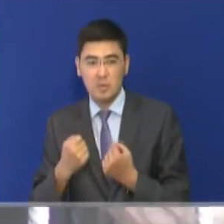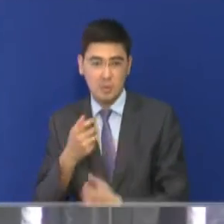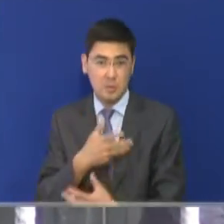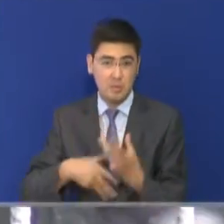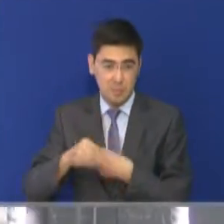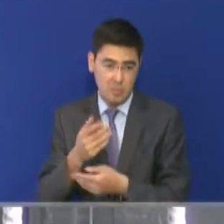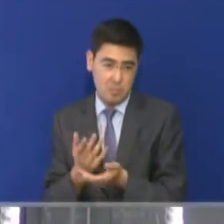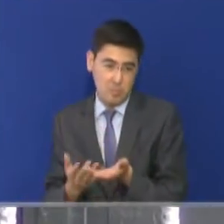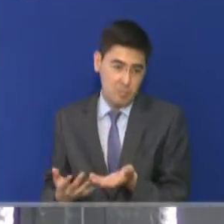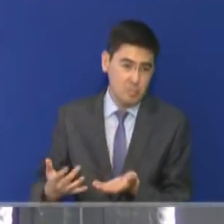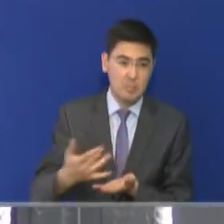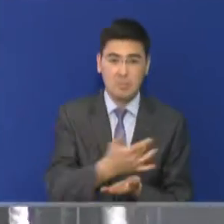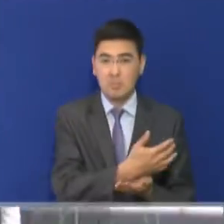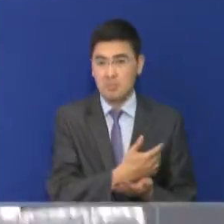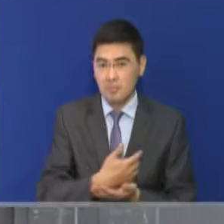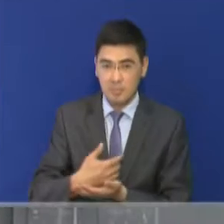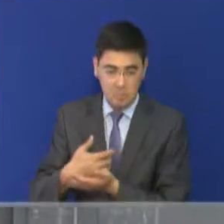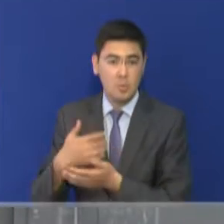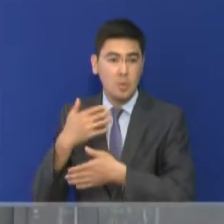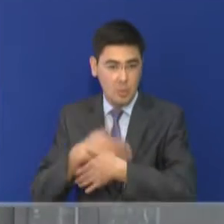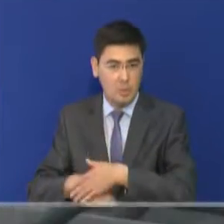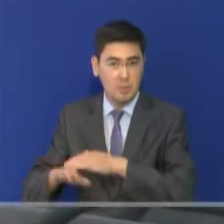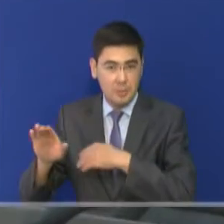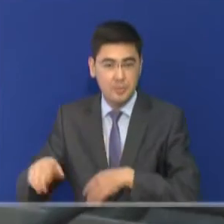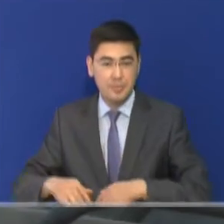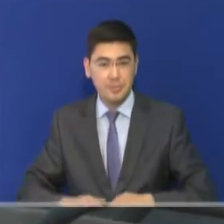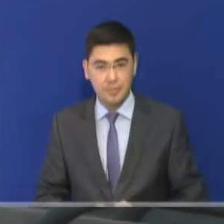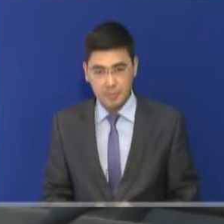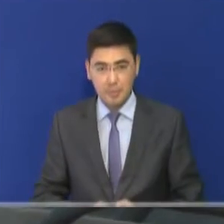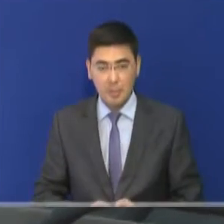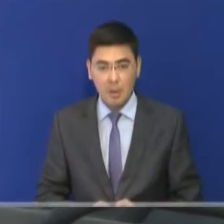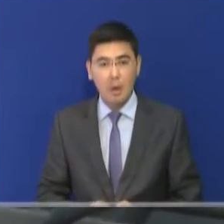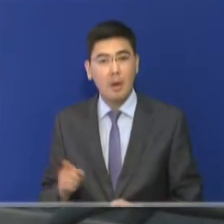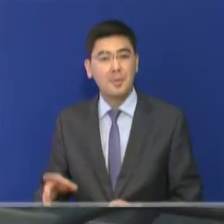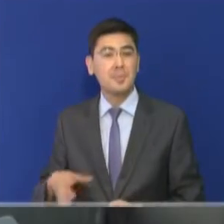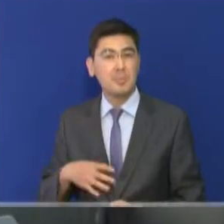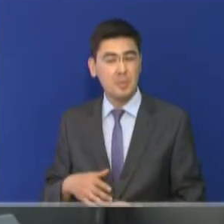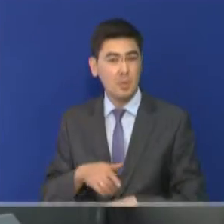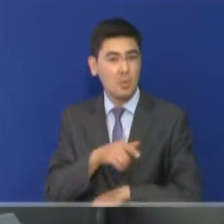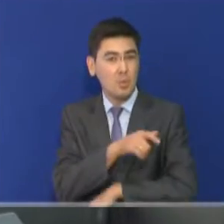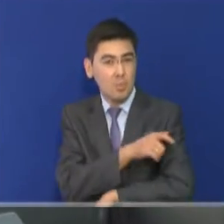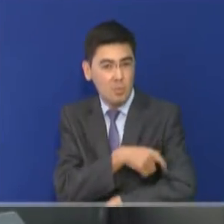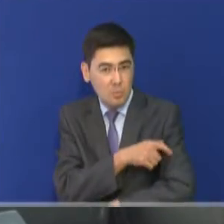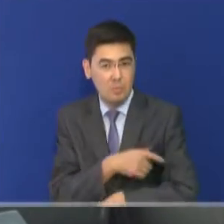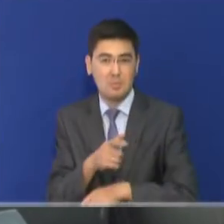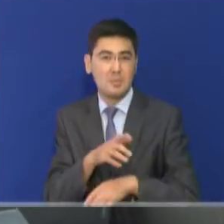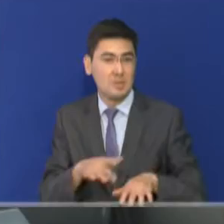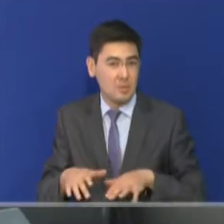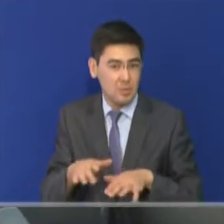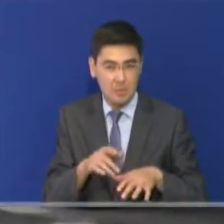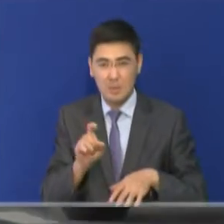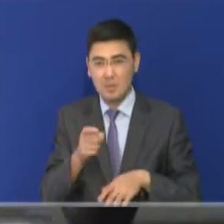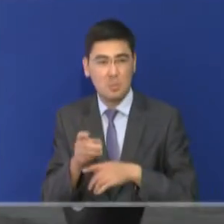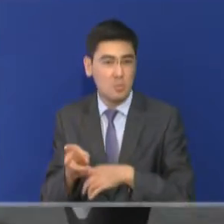«Восток», задействованные в дежурстве по усилению блокпостов, дезинфекции и патрулировании населенных пунктов, вернулись